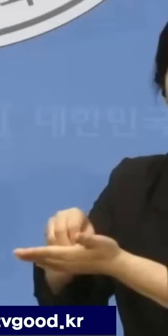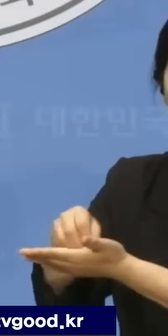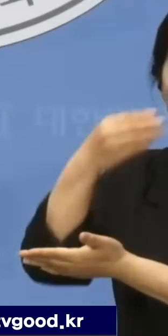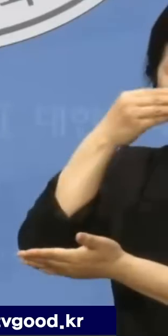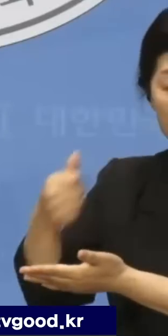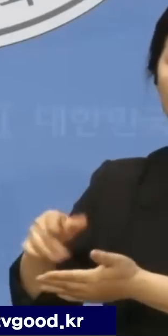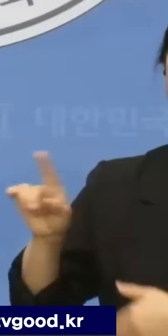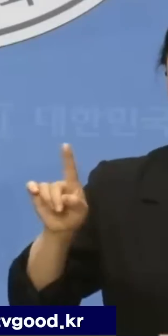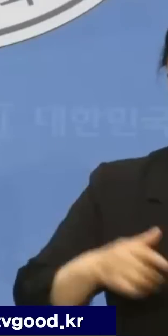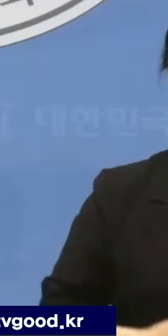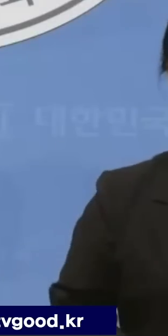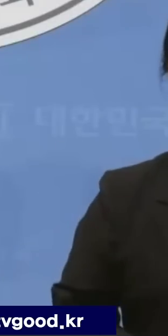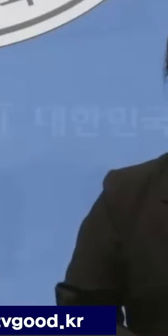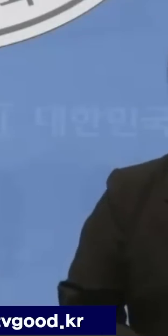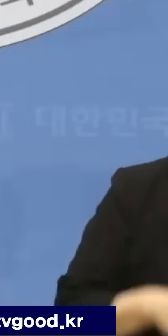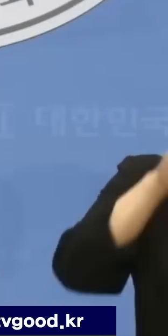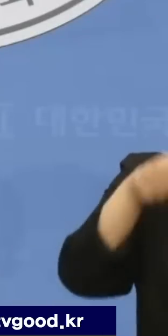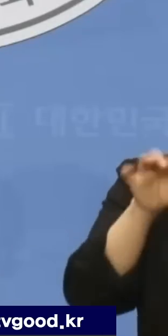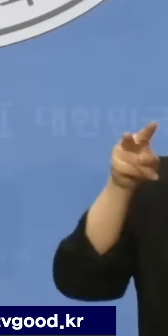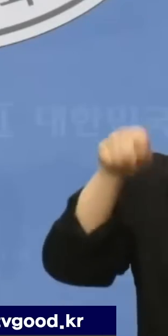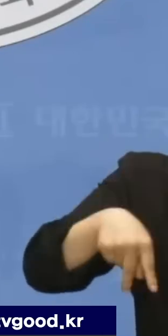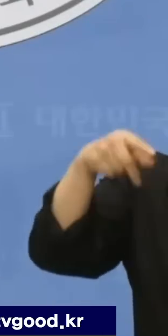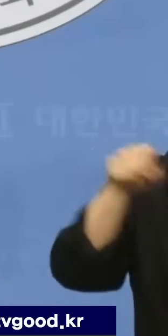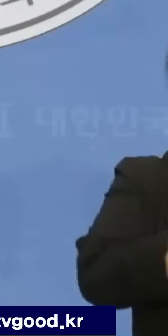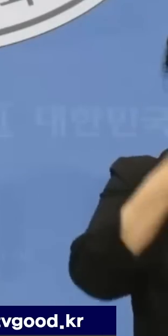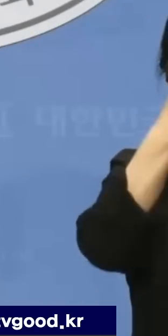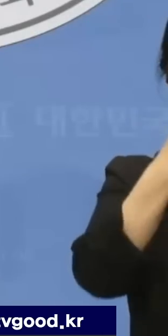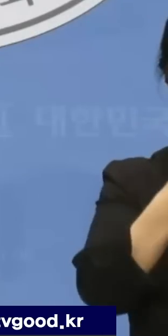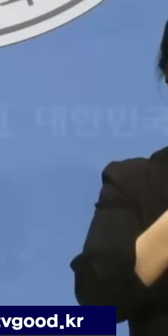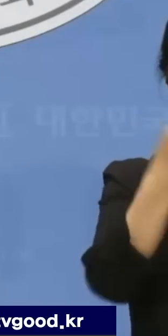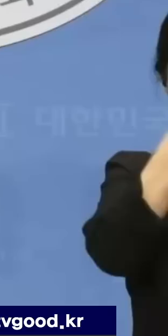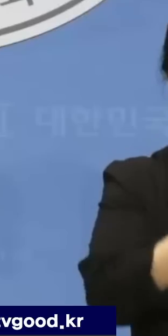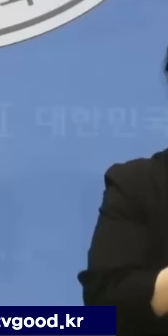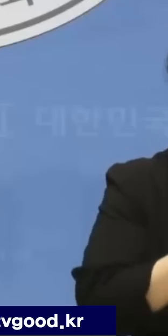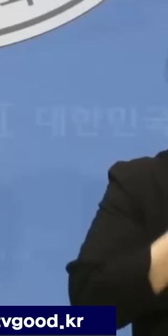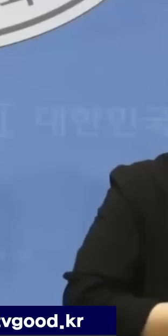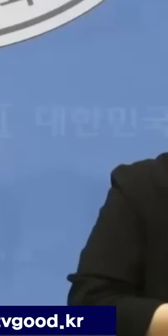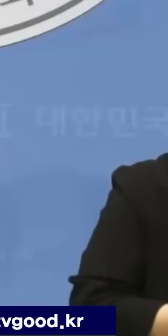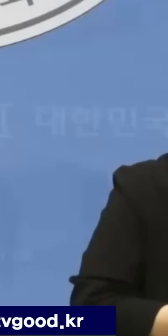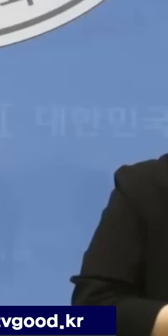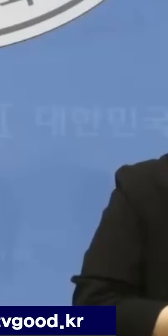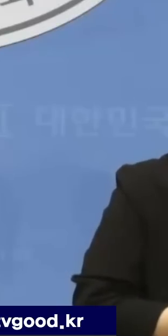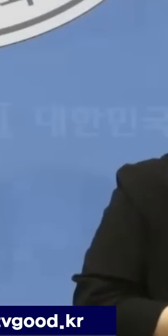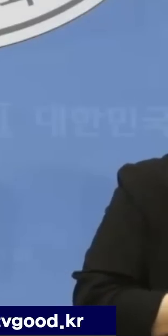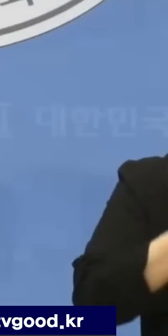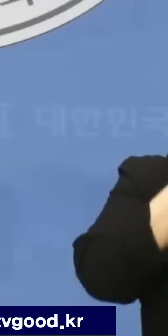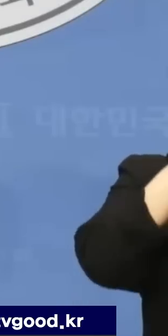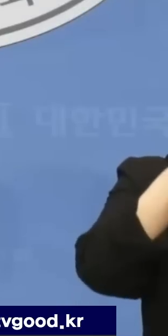검찰이 박영수 특검 등 전관들이 몸통인 50억 클럽 수사를 뭉개는 것 또한